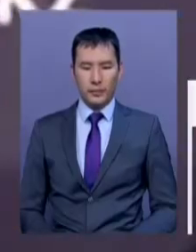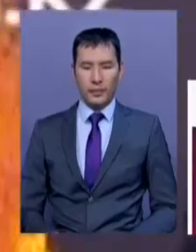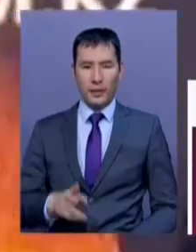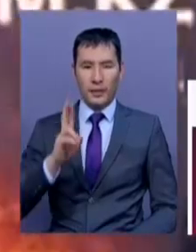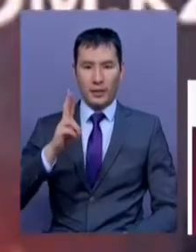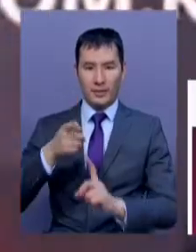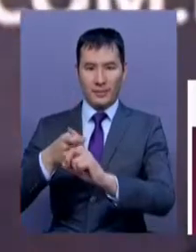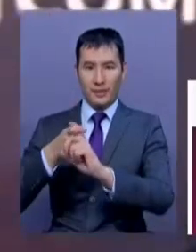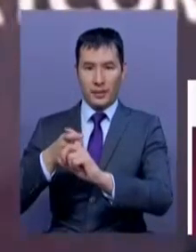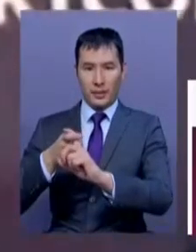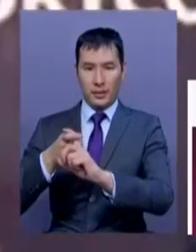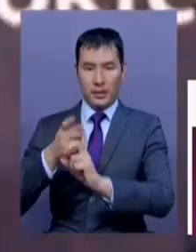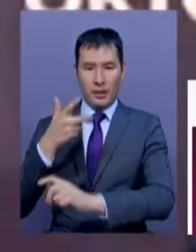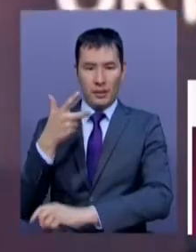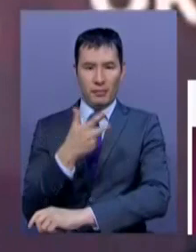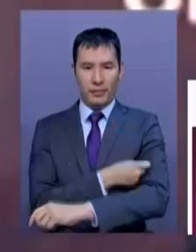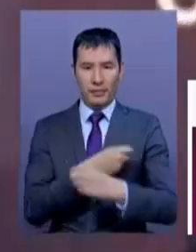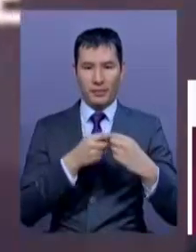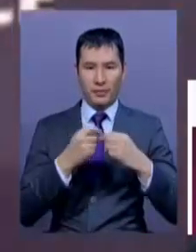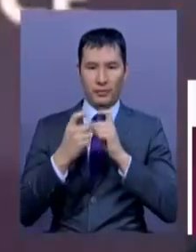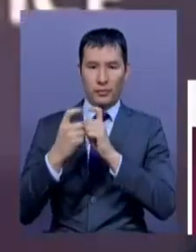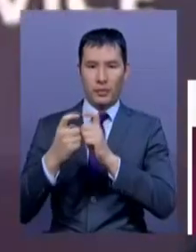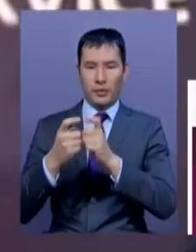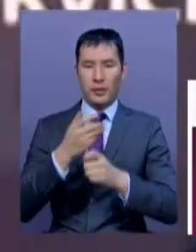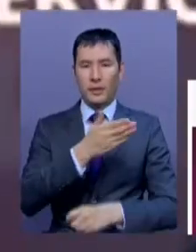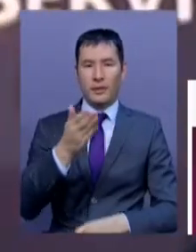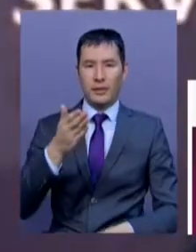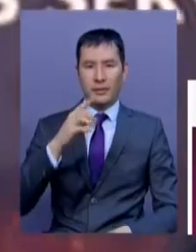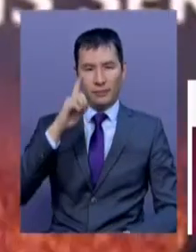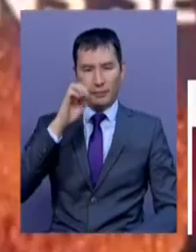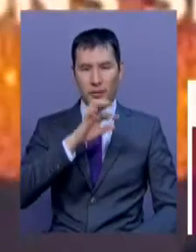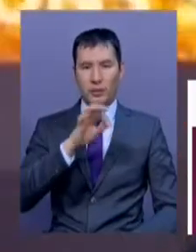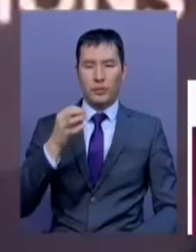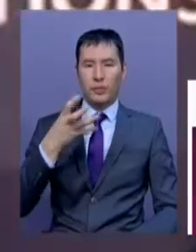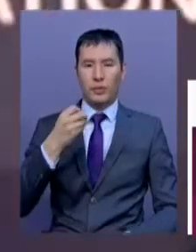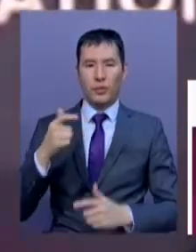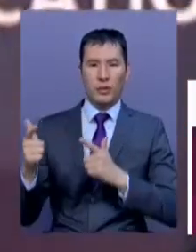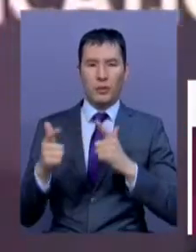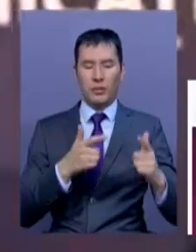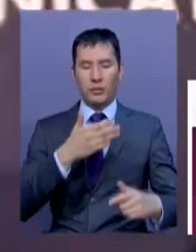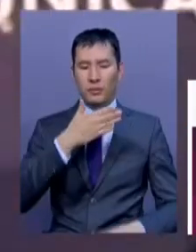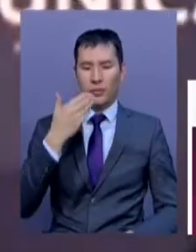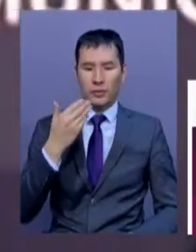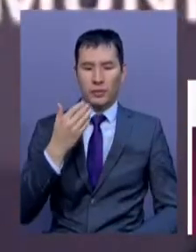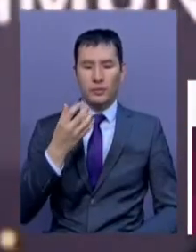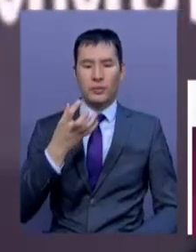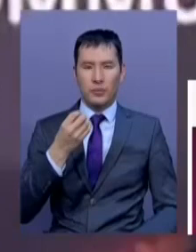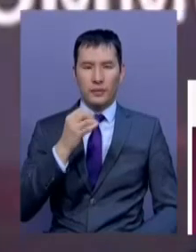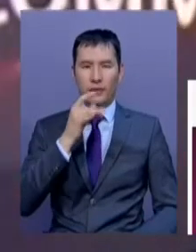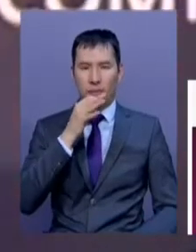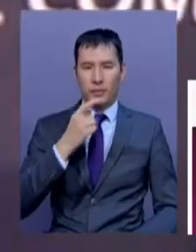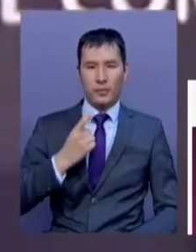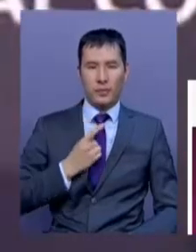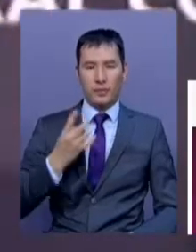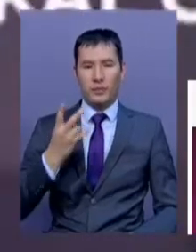Коронавирусқа қарсы вакцина, сіздер білесіздер, әлі де дайын емес. Оған әлі бірталай уақыт бар, және